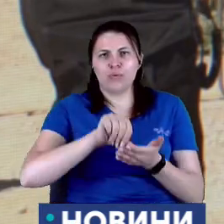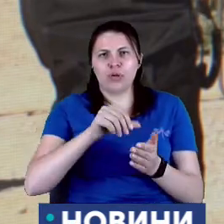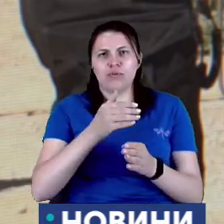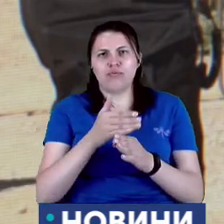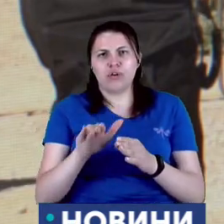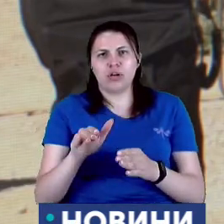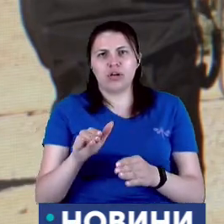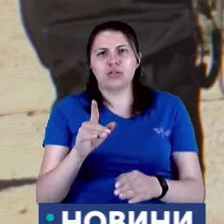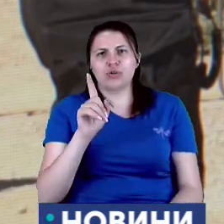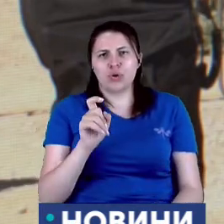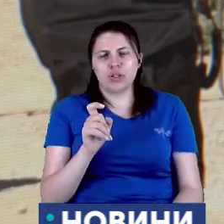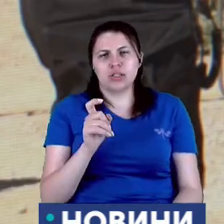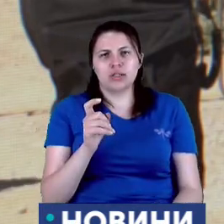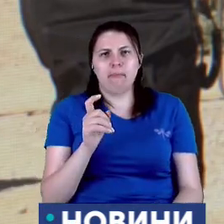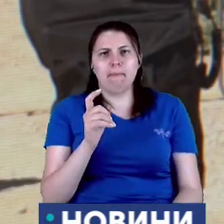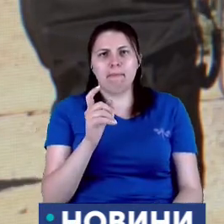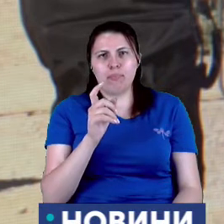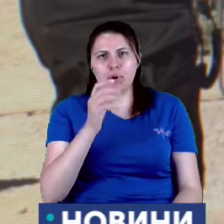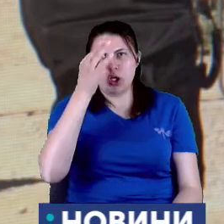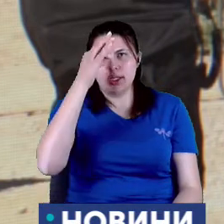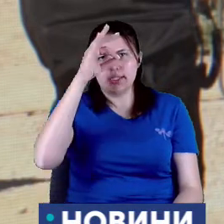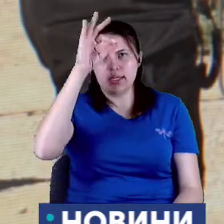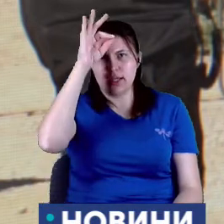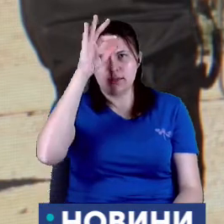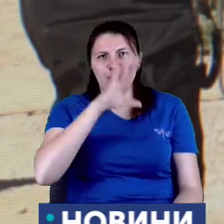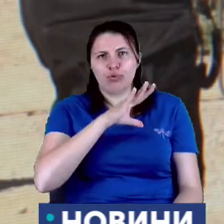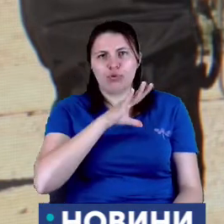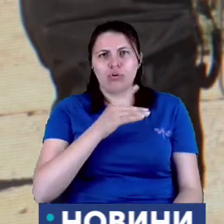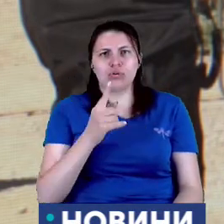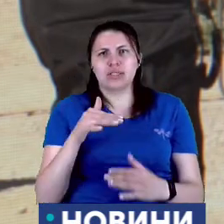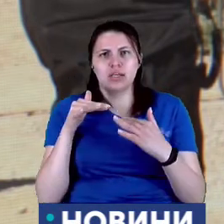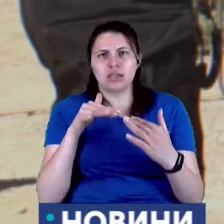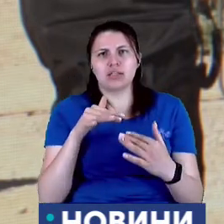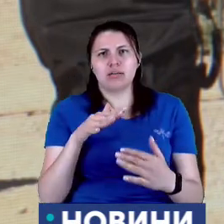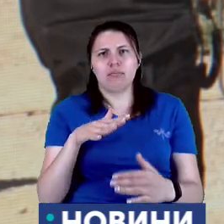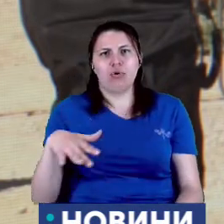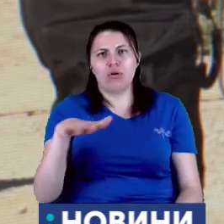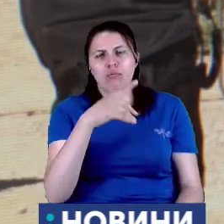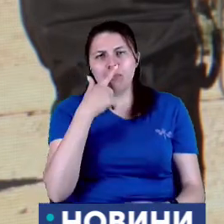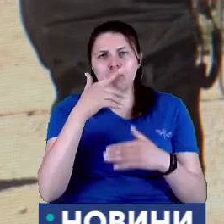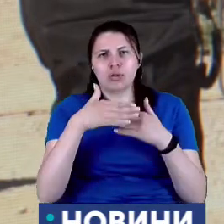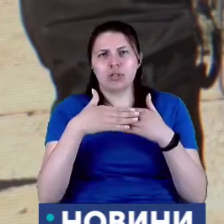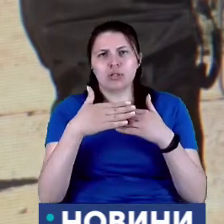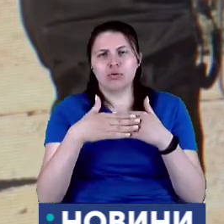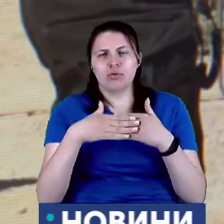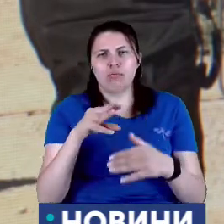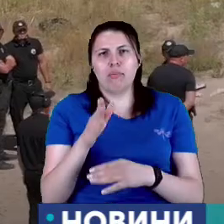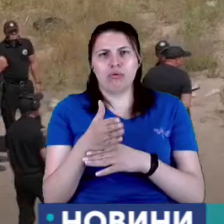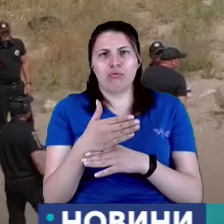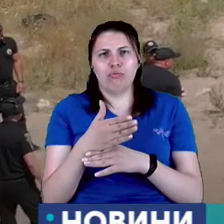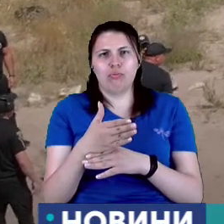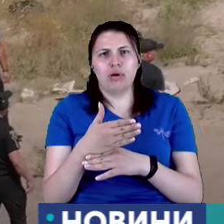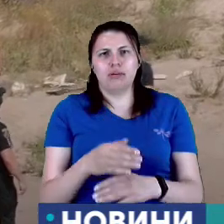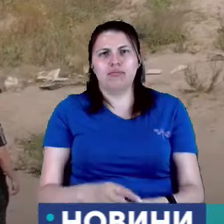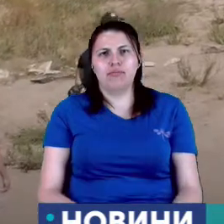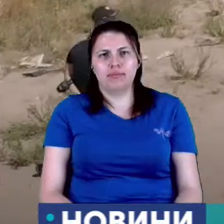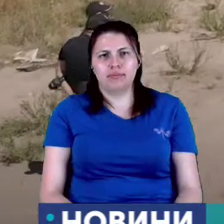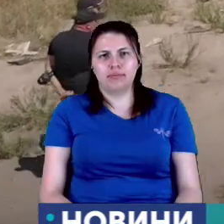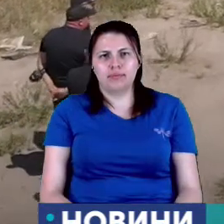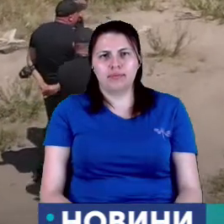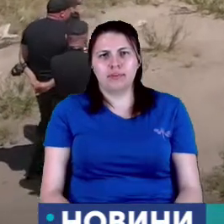Відбулись змагання на одному зі стрілецьких полігонів поблизу Маріуполя. Подробиці знає Ольга Дмитриченко. Вісім команд,